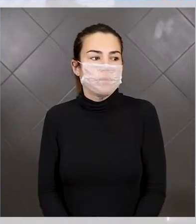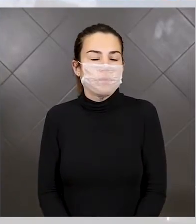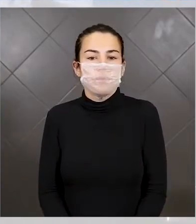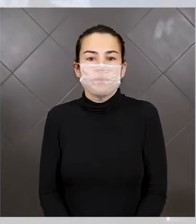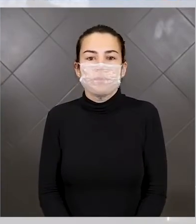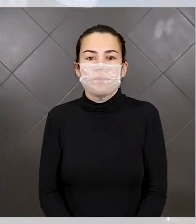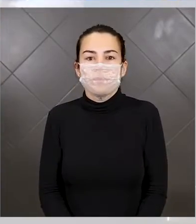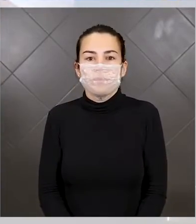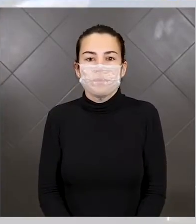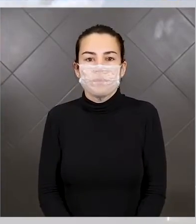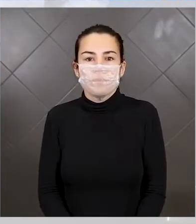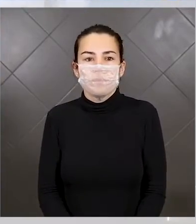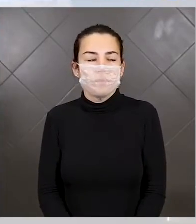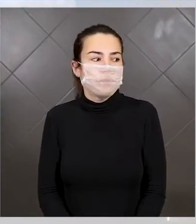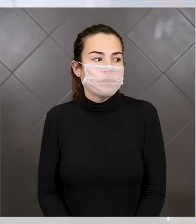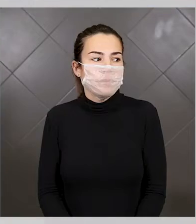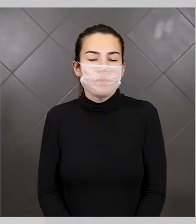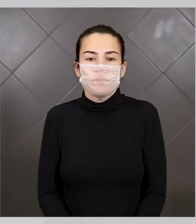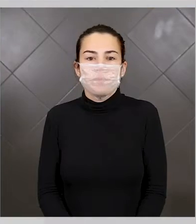Deixem aquí, això fora.